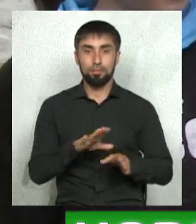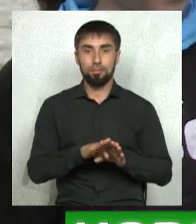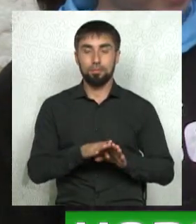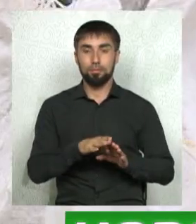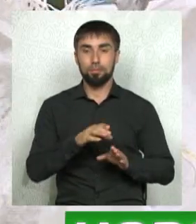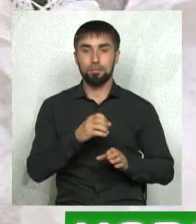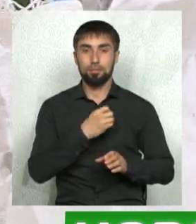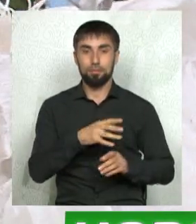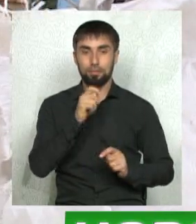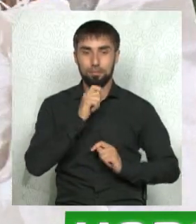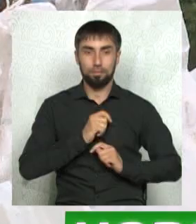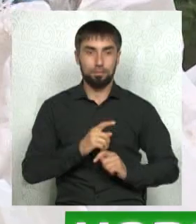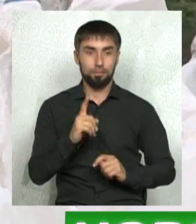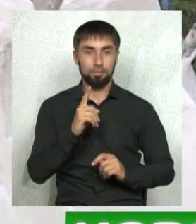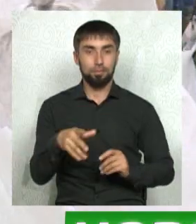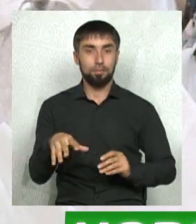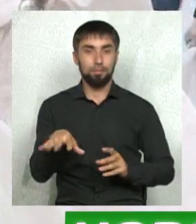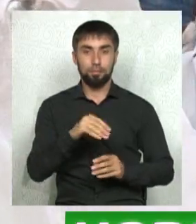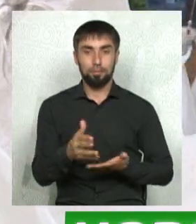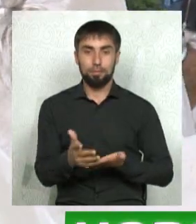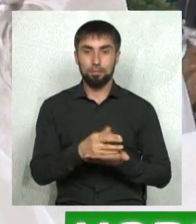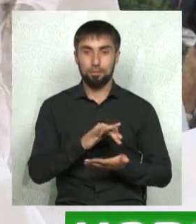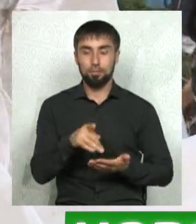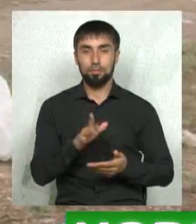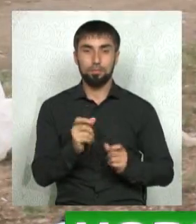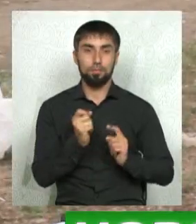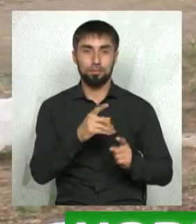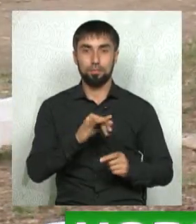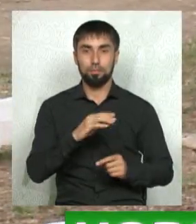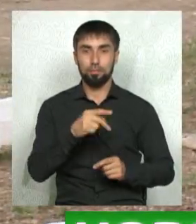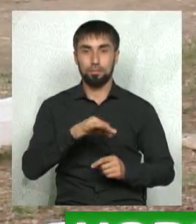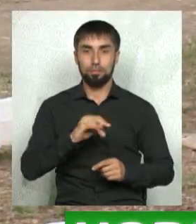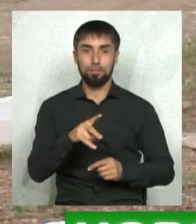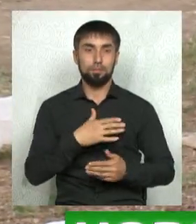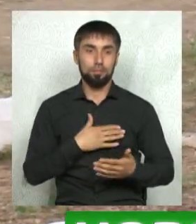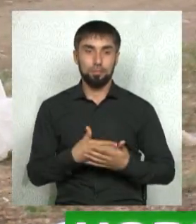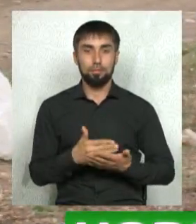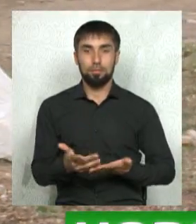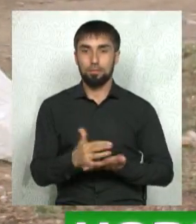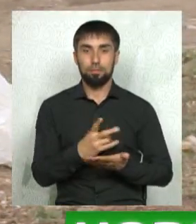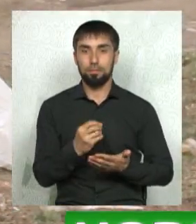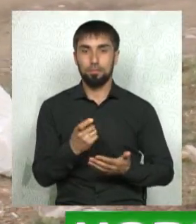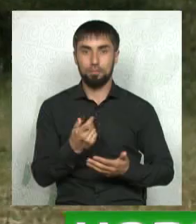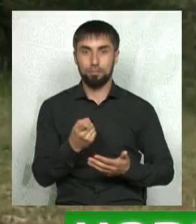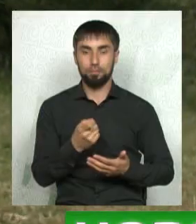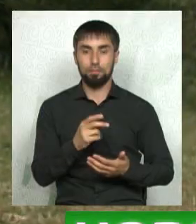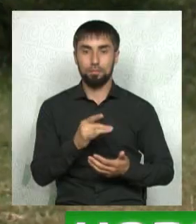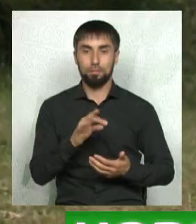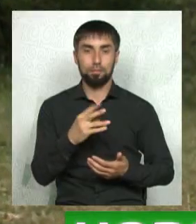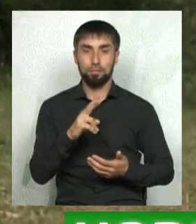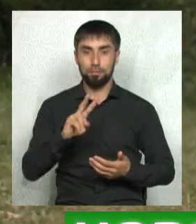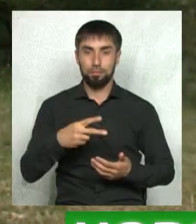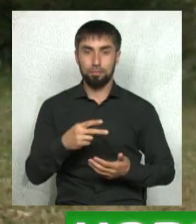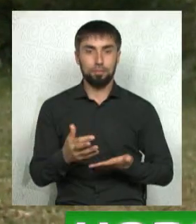подарил Всевышний. Весь собранный мусор отсюда отвезут на Сунжинский полигон, а его активисты собрали немало. Буквально за